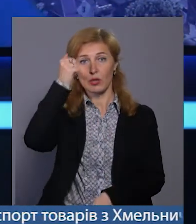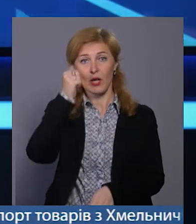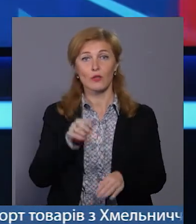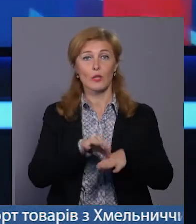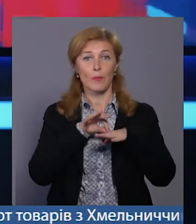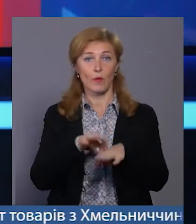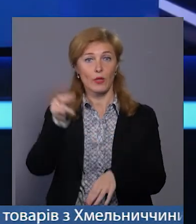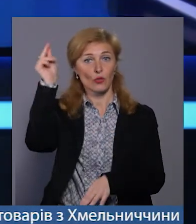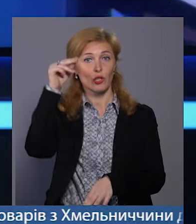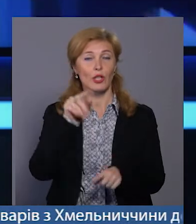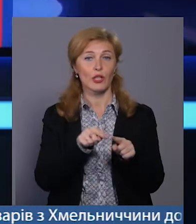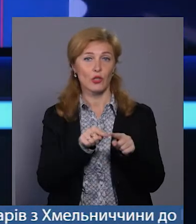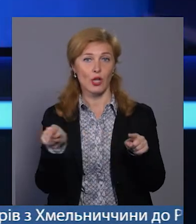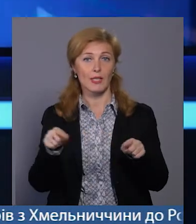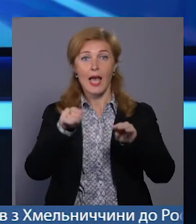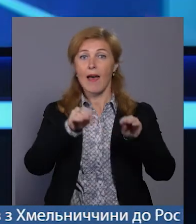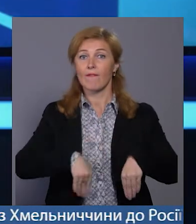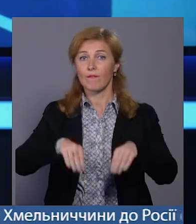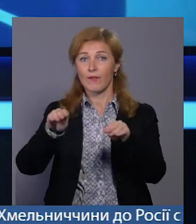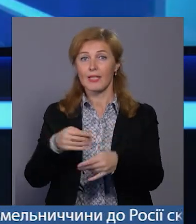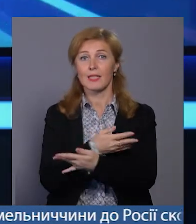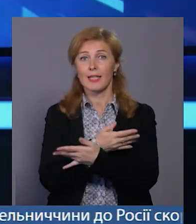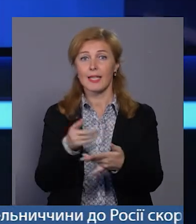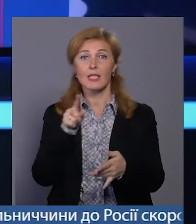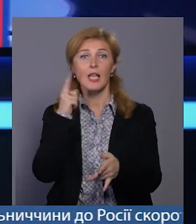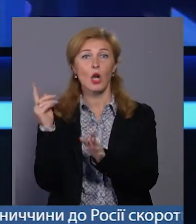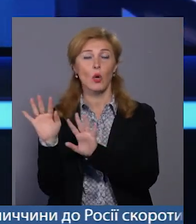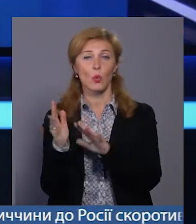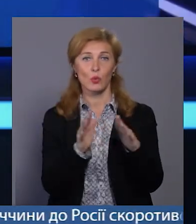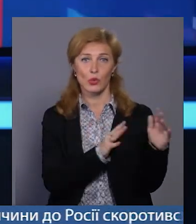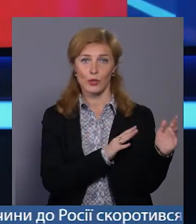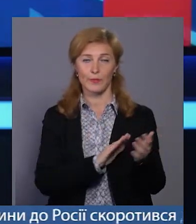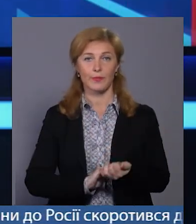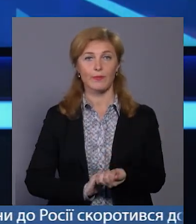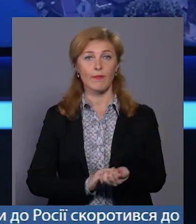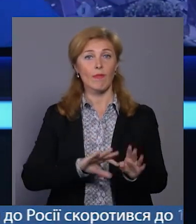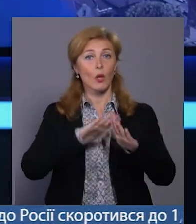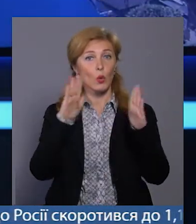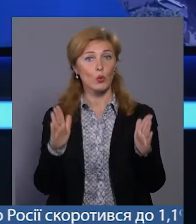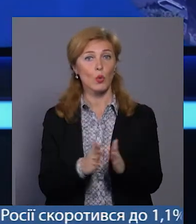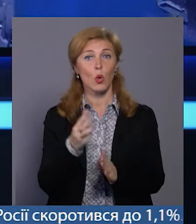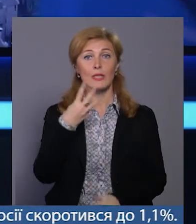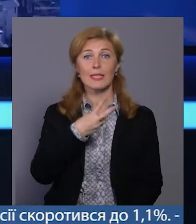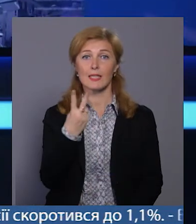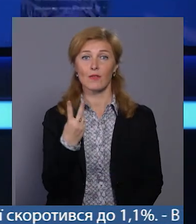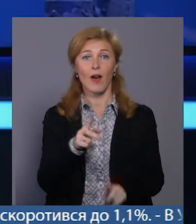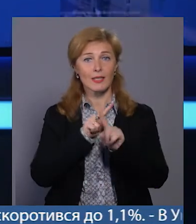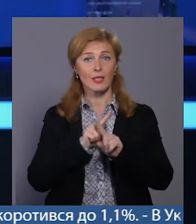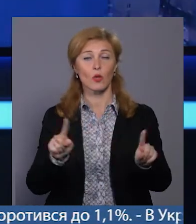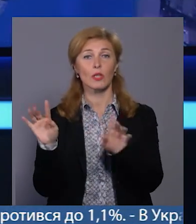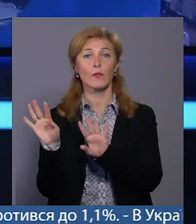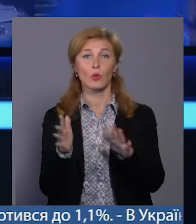стінах час. Висадили форзиці, дейці, спіреї та вейгели. Усього 32 декоративних кущі,